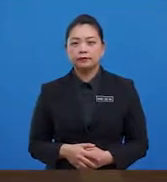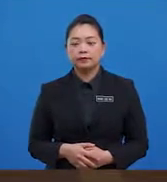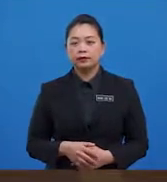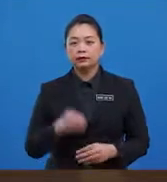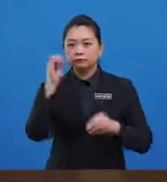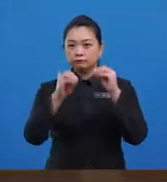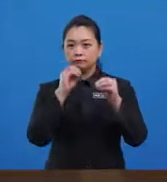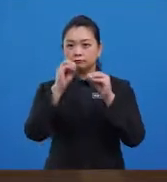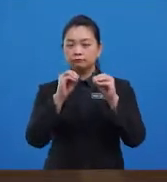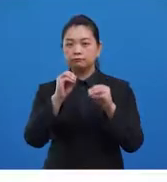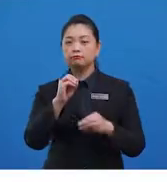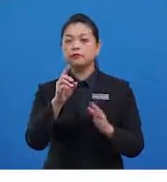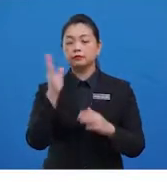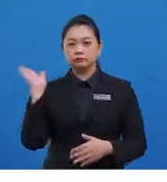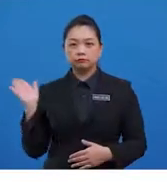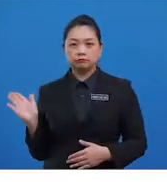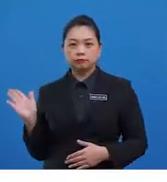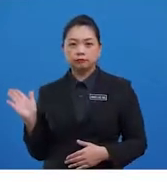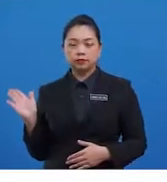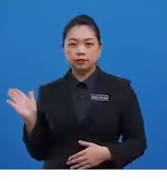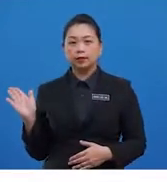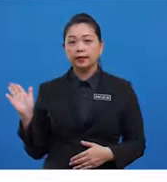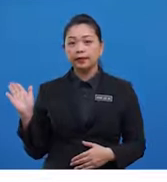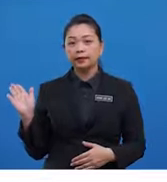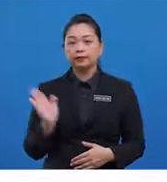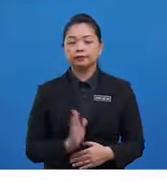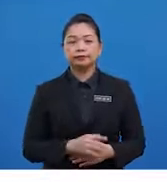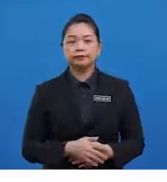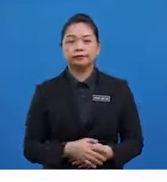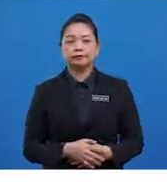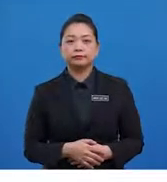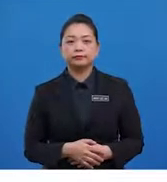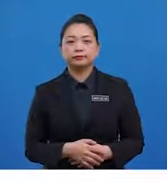Perhiasan diraja seterusnya ialah gandik diraja.